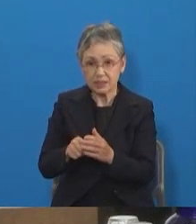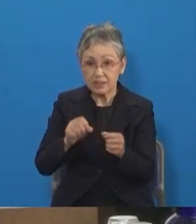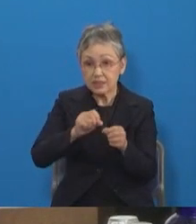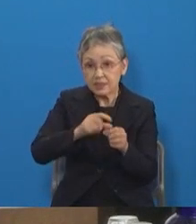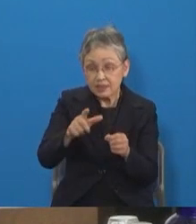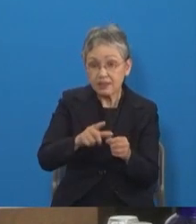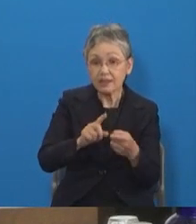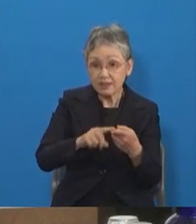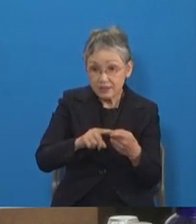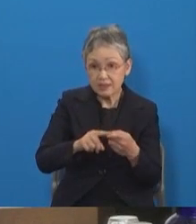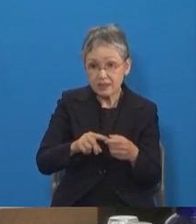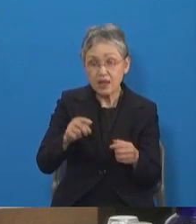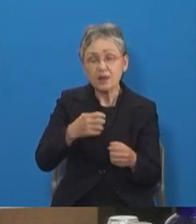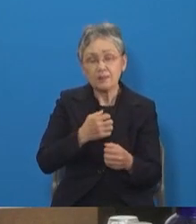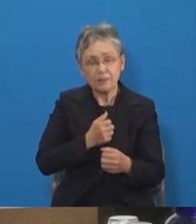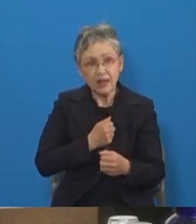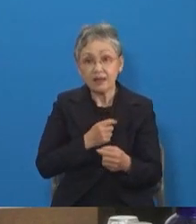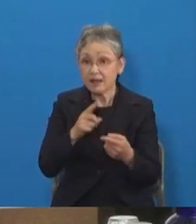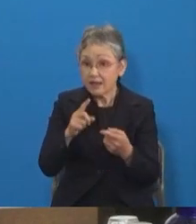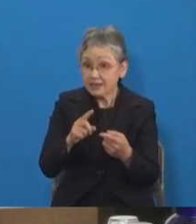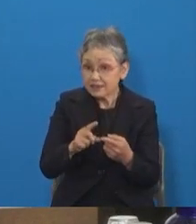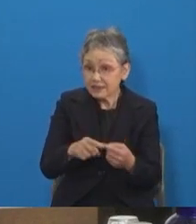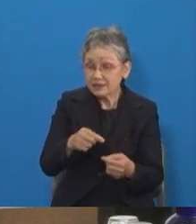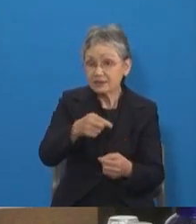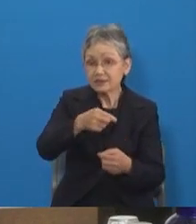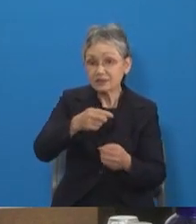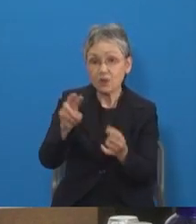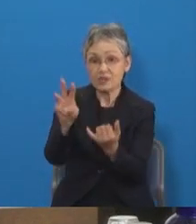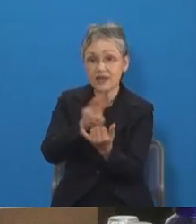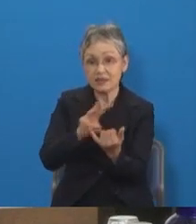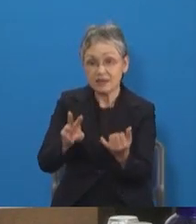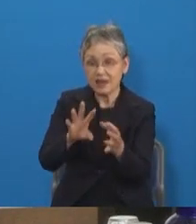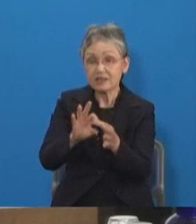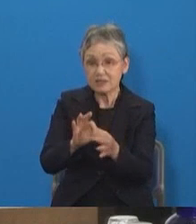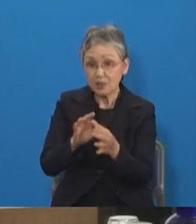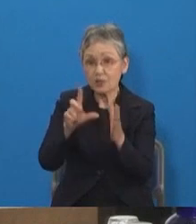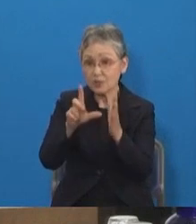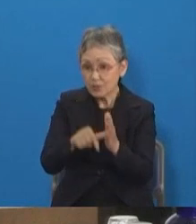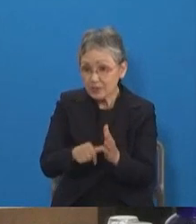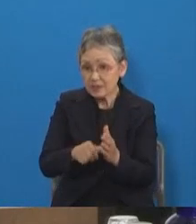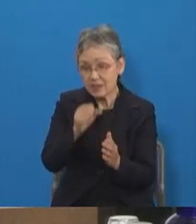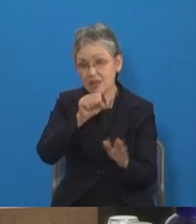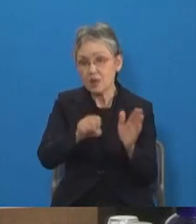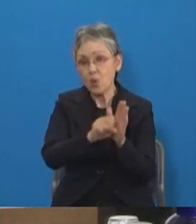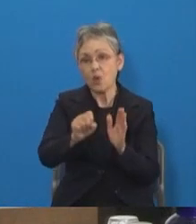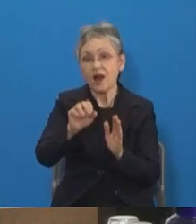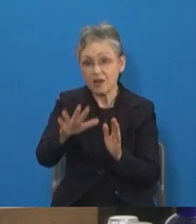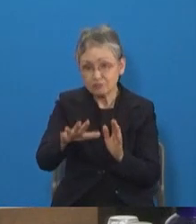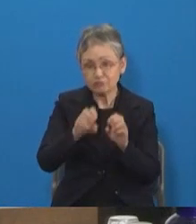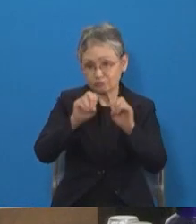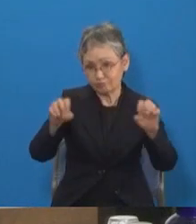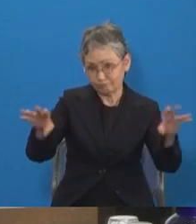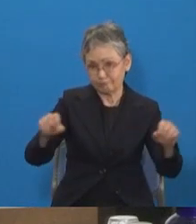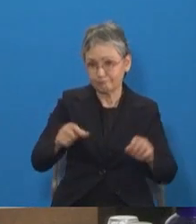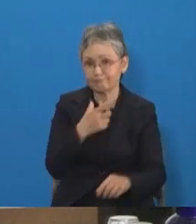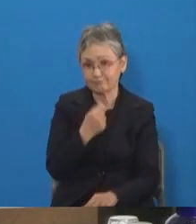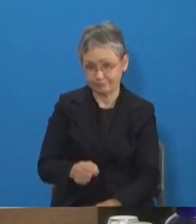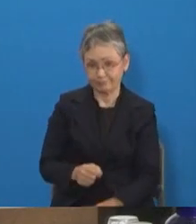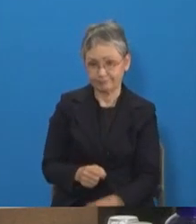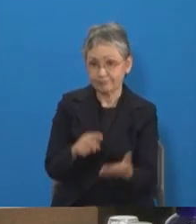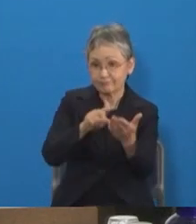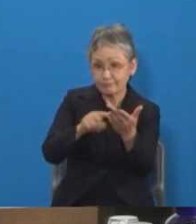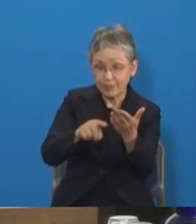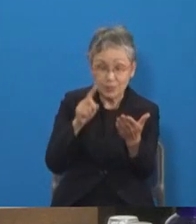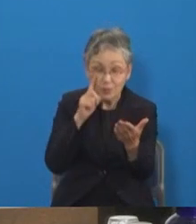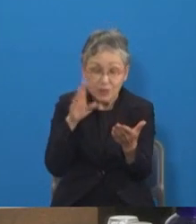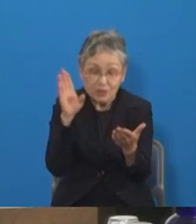万一の災害時に大変有効であるということを市民の皆様と共有してまいります。さらにスマートフォンでの見やすさをこれまで以